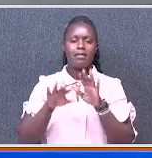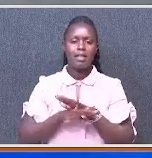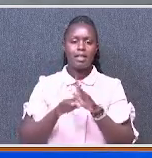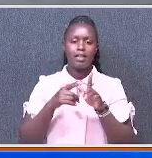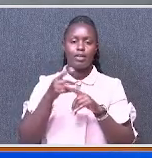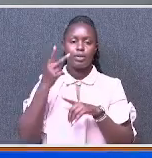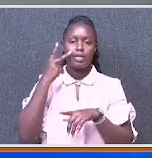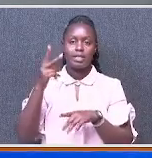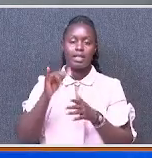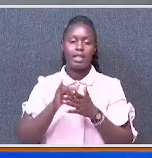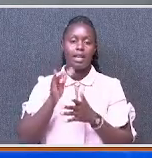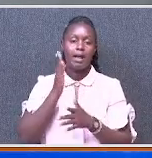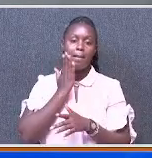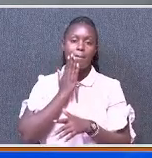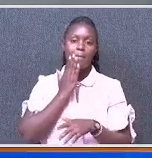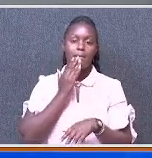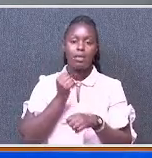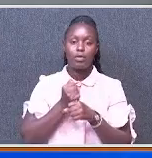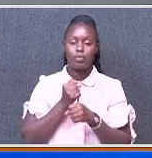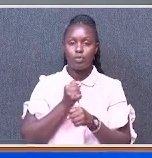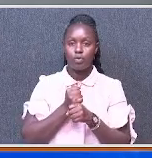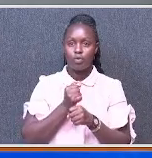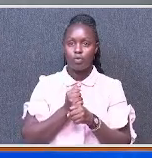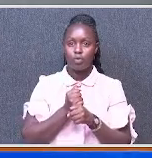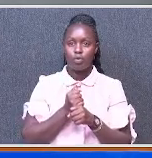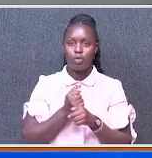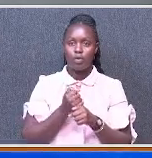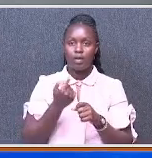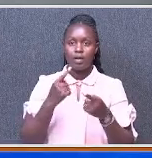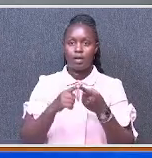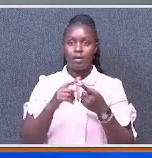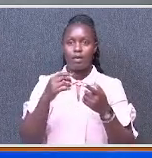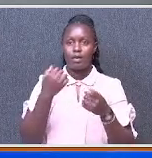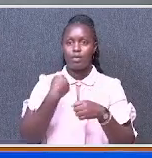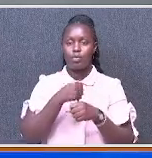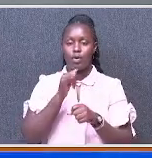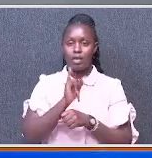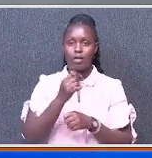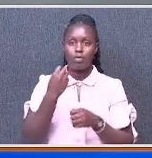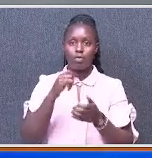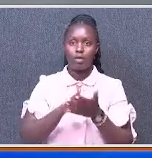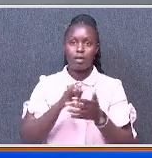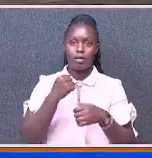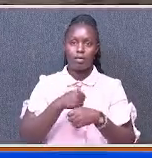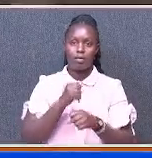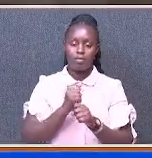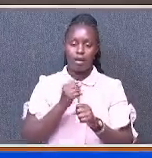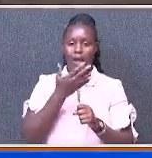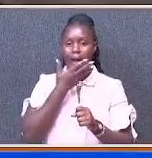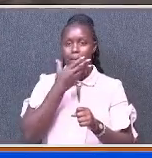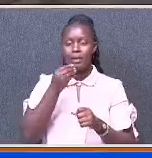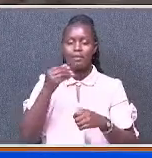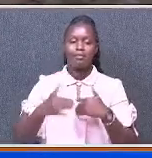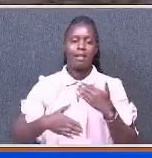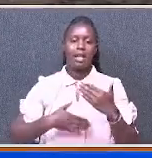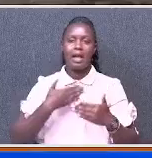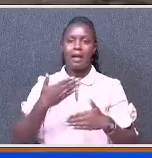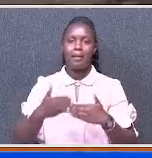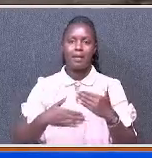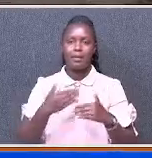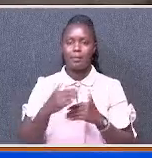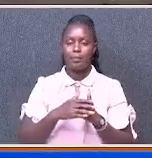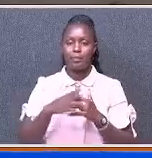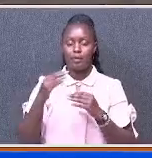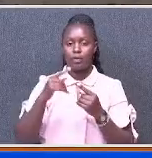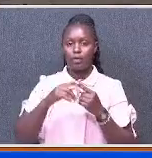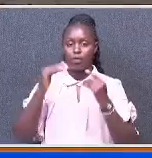ambaye mama anafanya ama msichana inafanywa kwa minajili ya kufurahisha mwanaume. The case is expected to be taken to